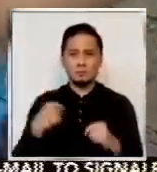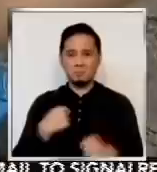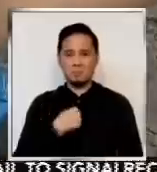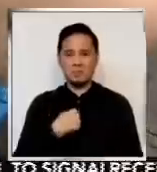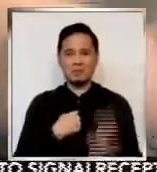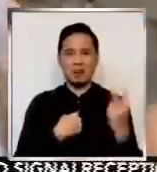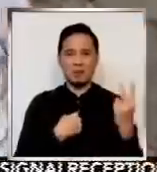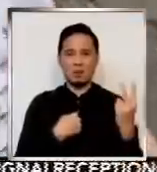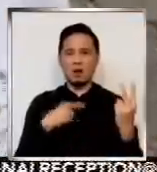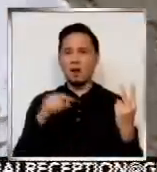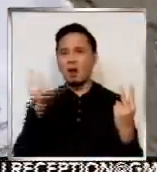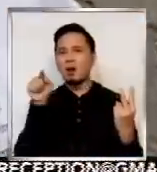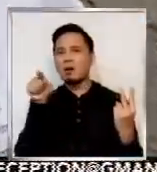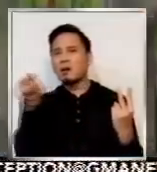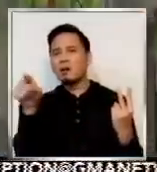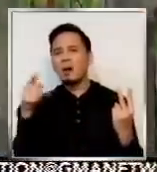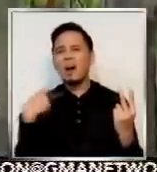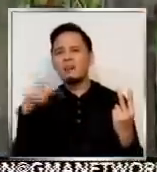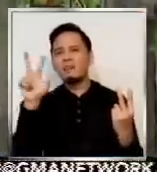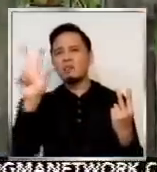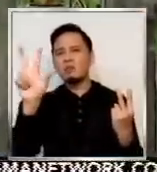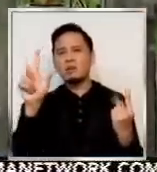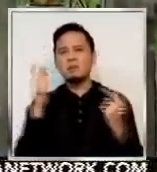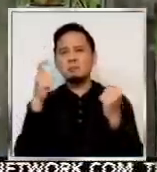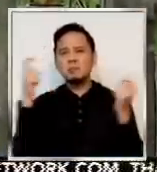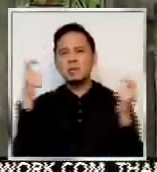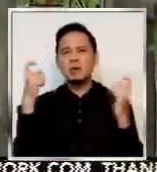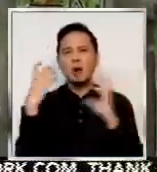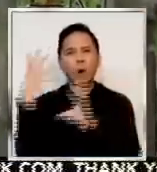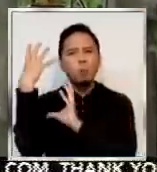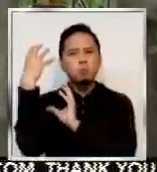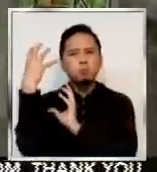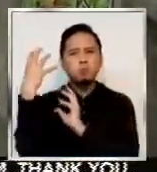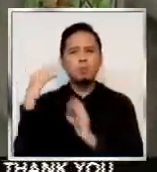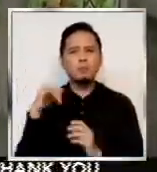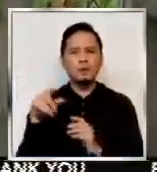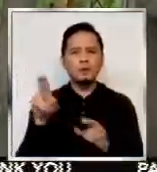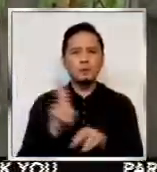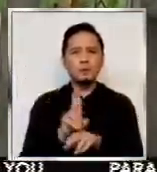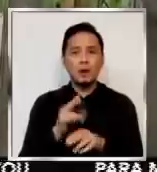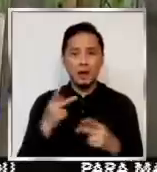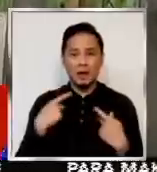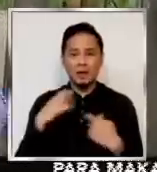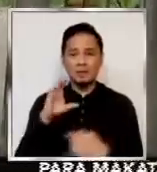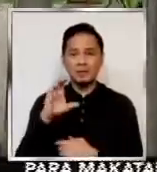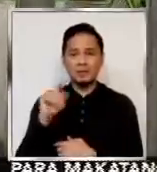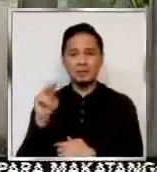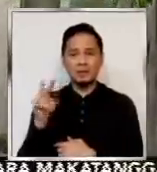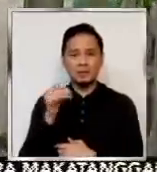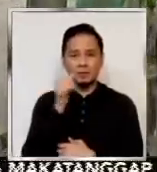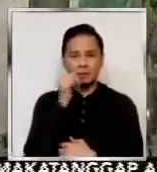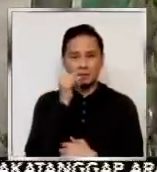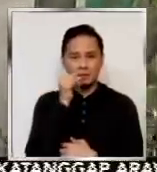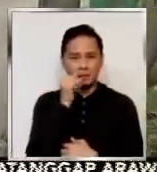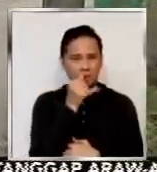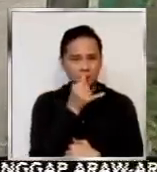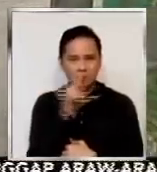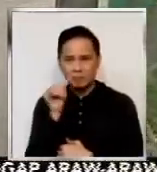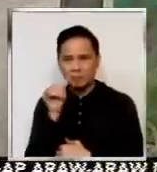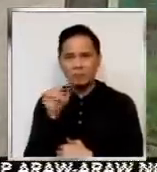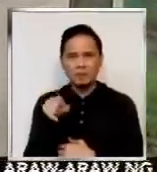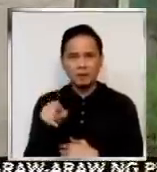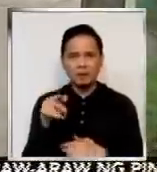po 3 malalaking unan. May 2 CCTV camera sana papasok ng Barangay 1 Extension. Pero ayon sa